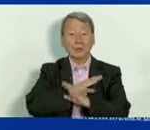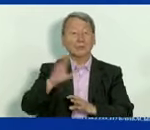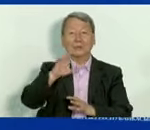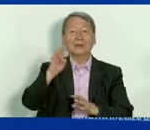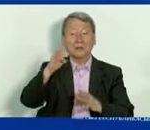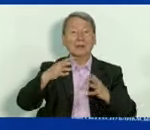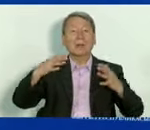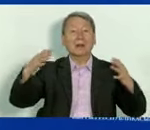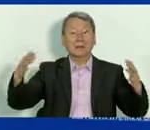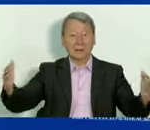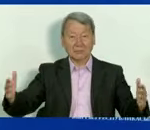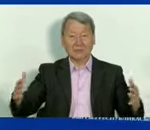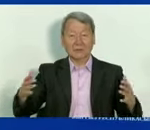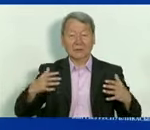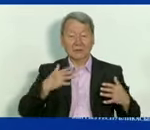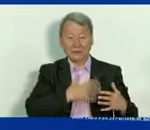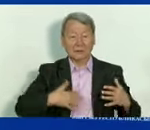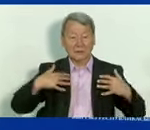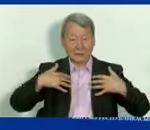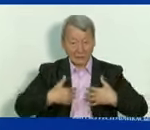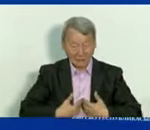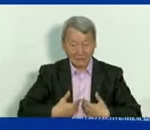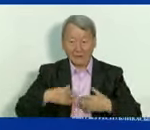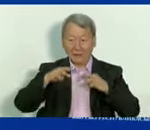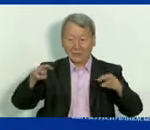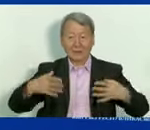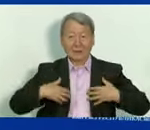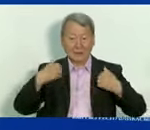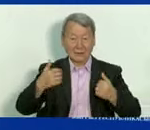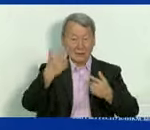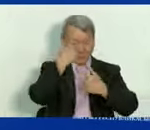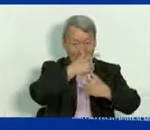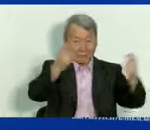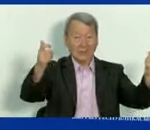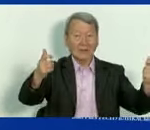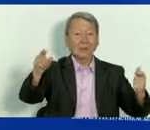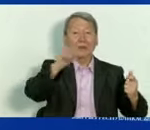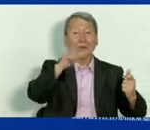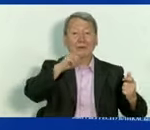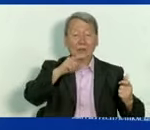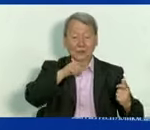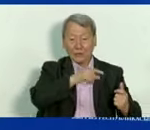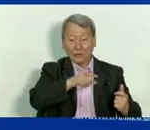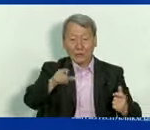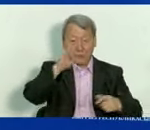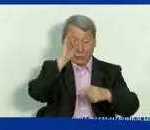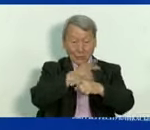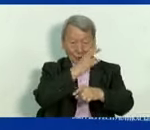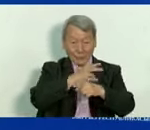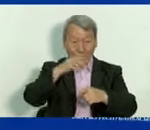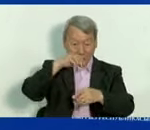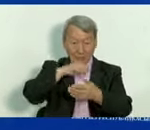И с большим прискорбием Минздрав вынужден информировать вас о том, что за прошедшие